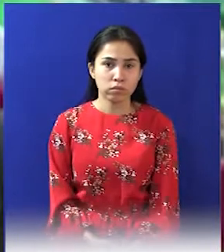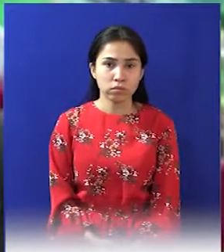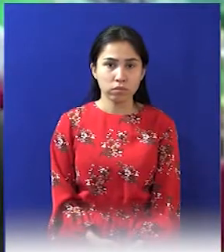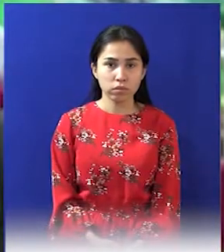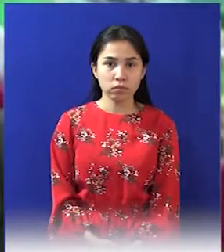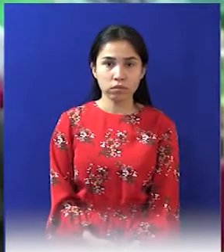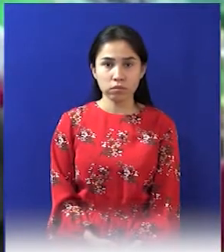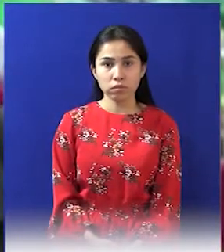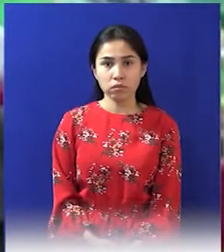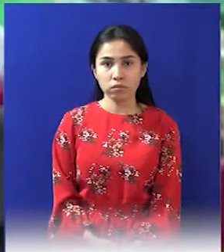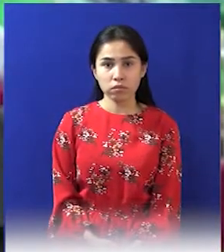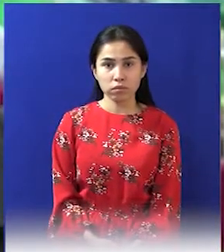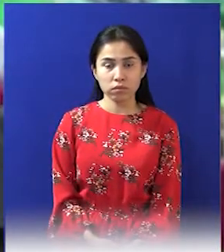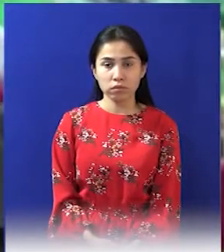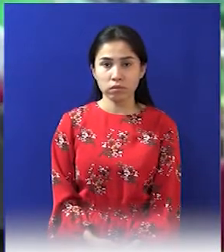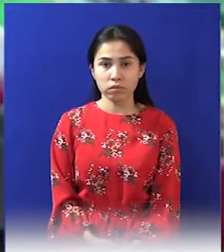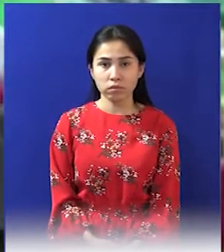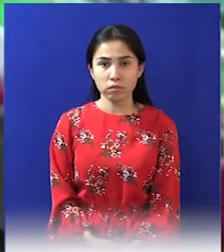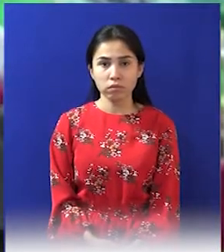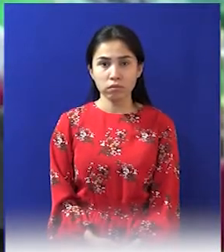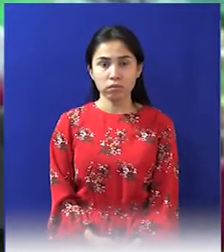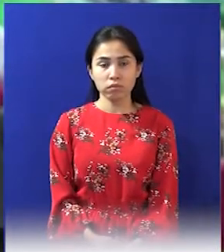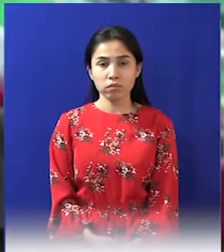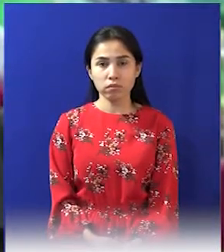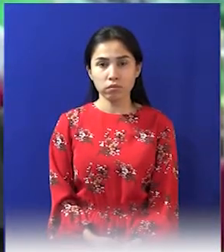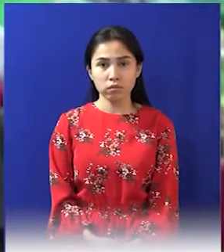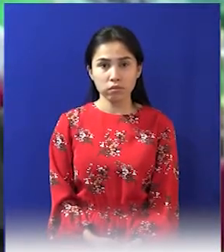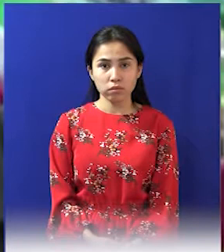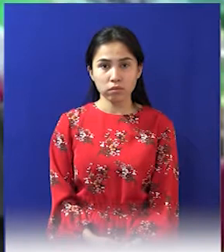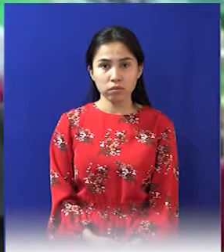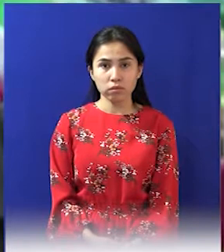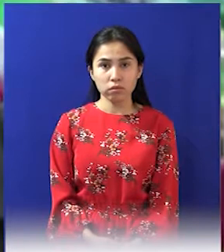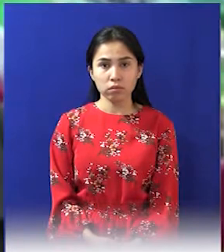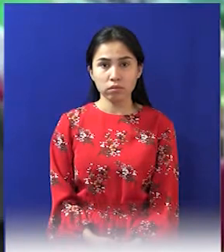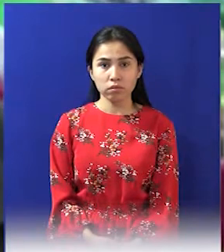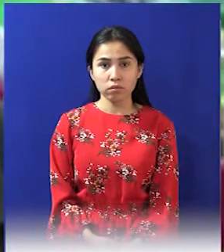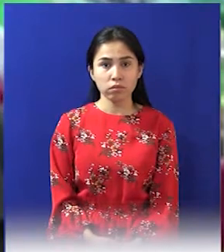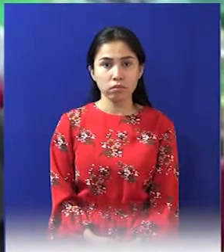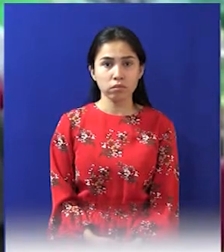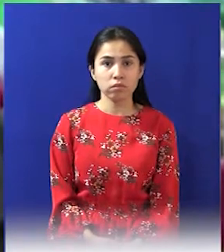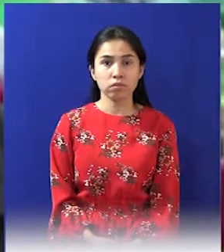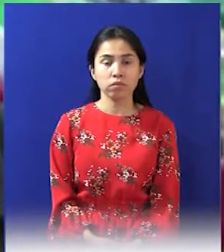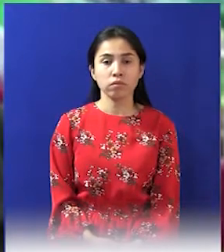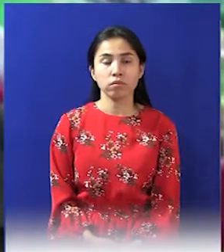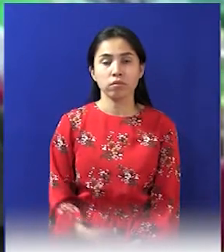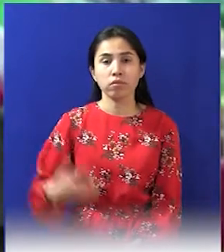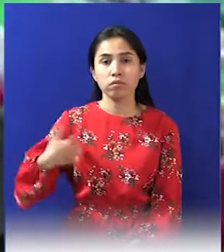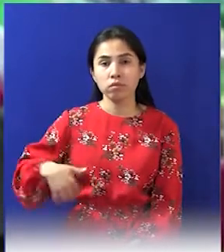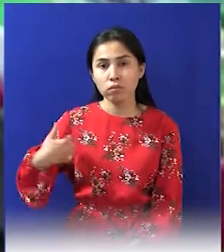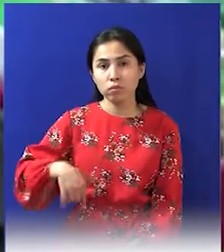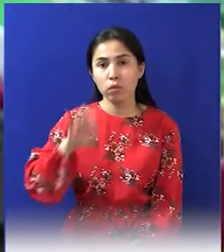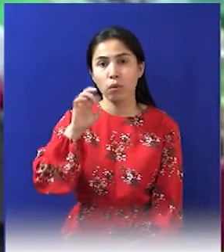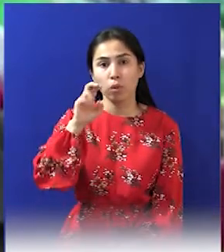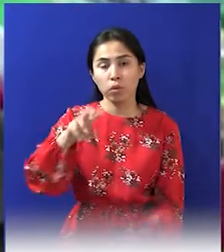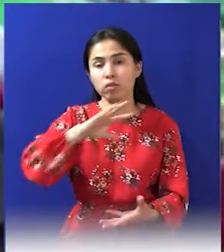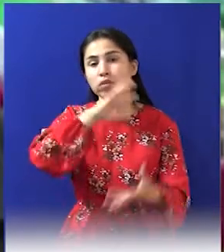поздравление мне хотелось бы выразить несколькими строками этого стихотворения. Музеи – это наше все. Культура, память